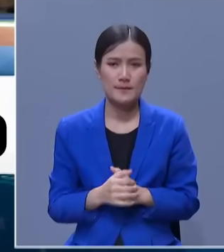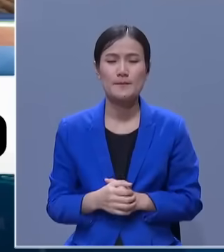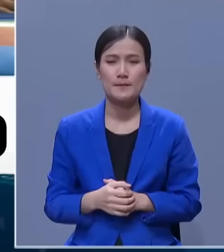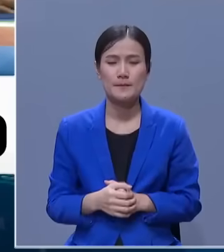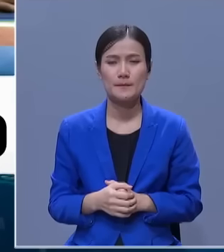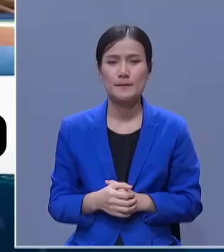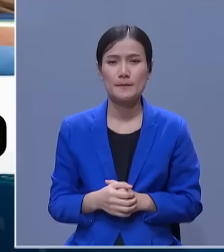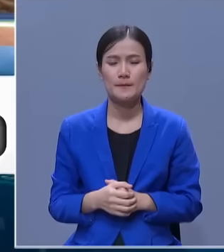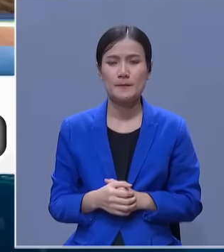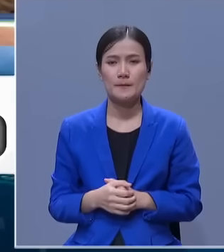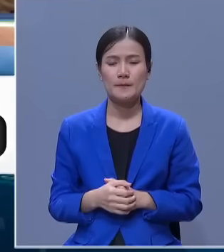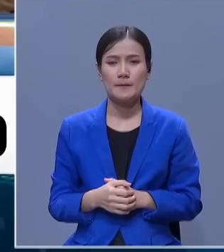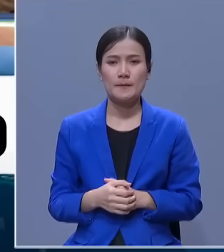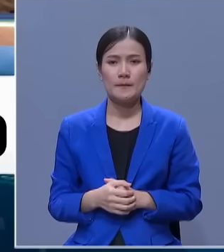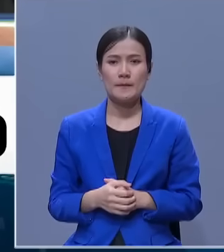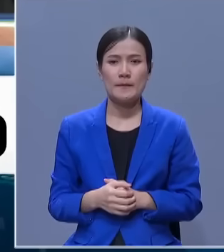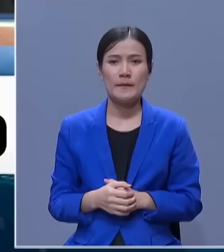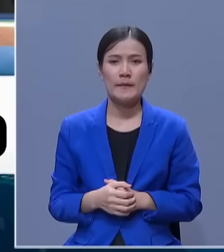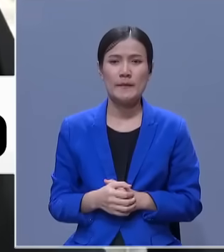งนะครับ